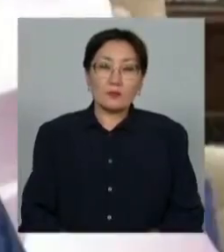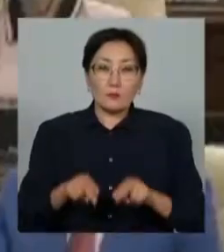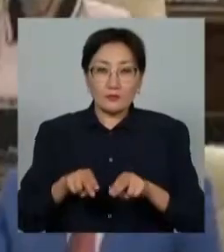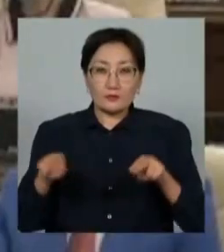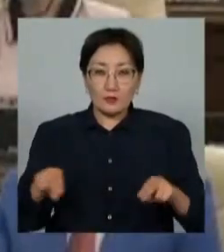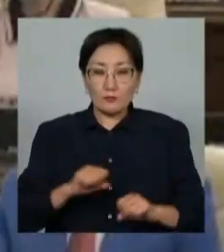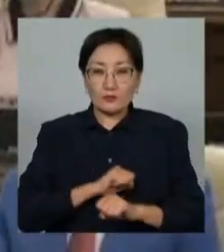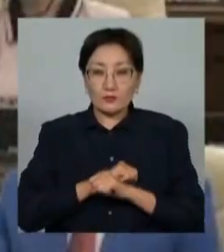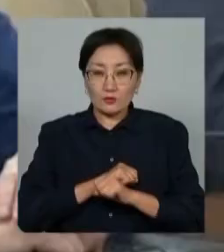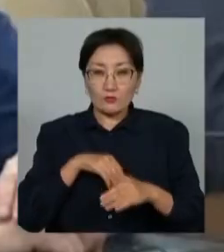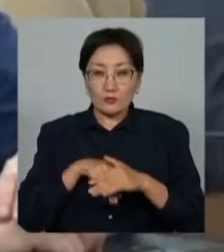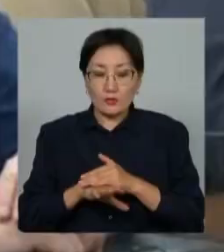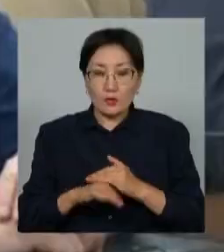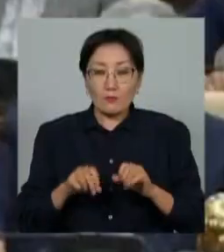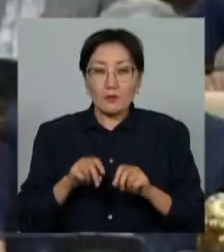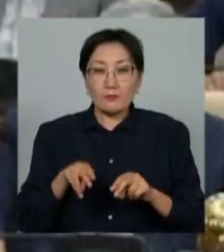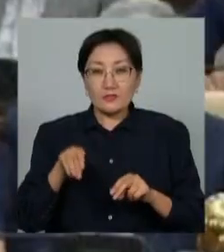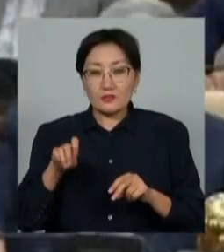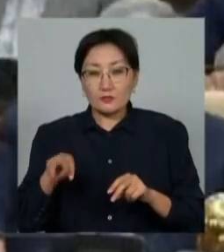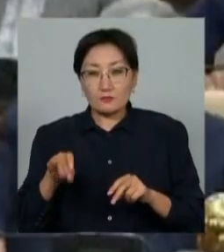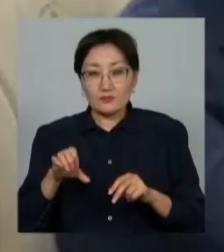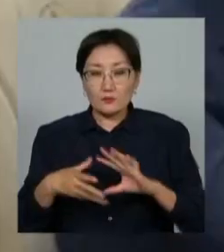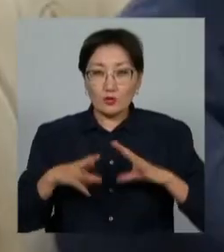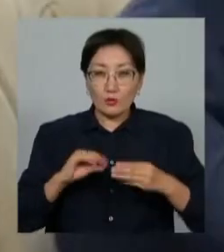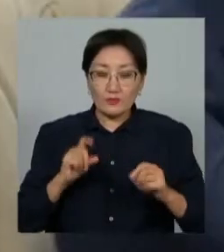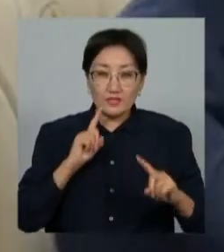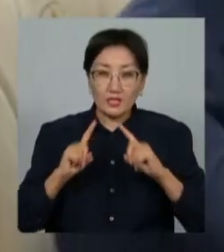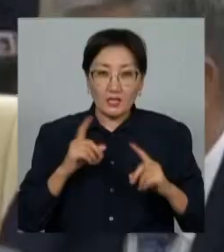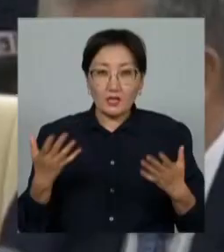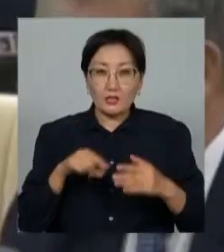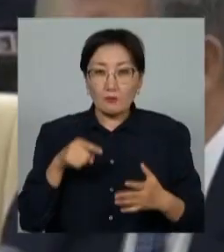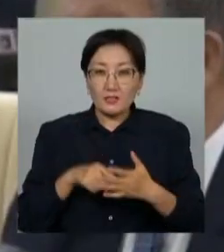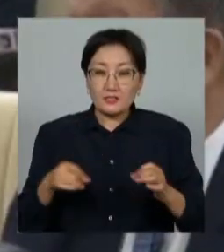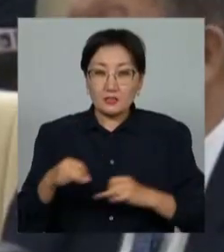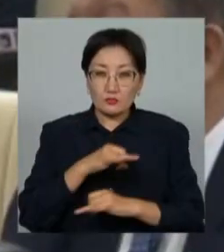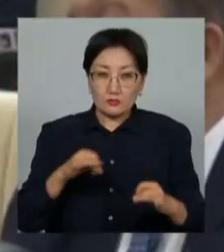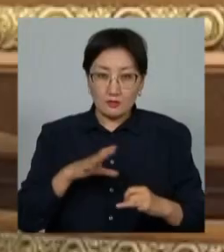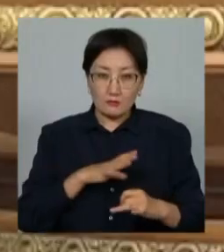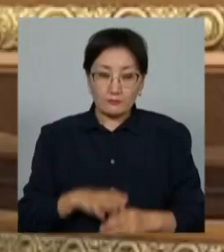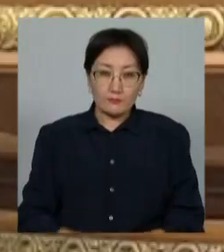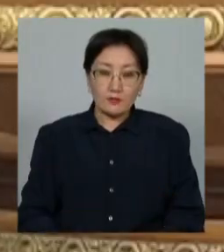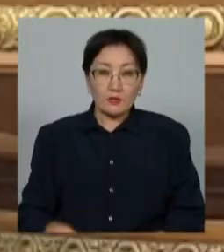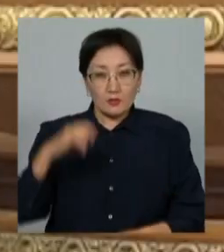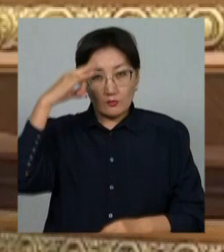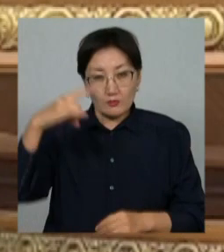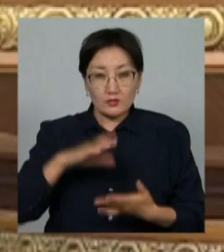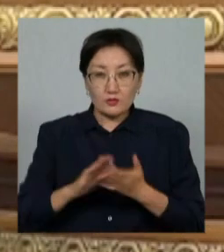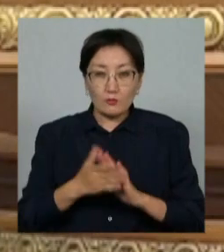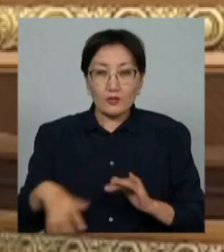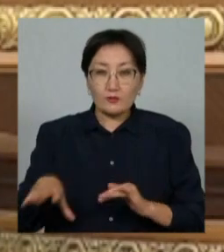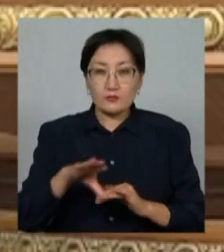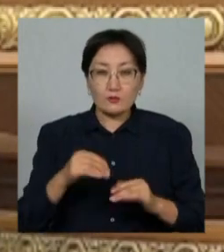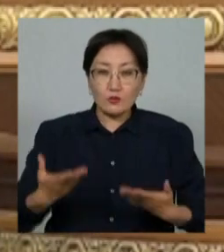Парламент каникулға кетті. Мәжіліс пен сенаттың қорытынды отырысында қандай мәселелер қаузалды? Елдегі жағдай